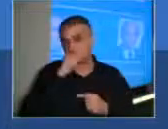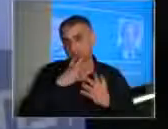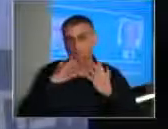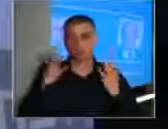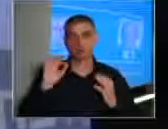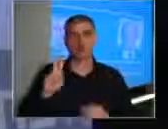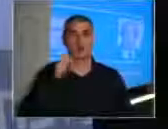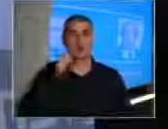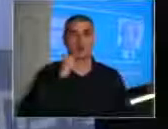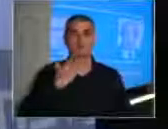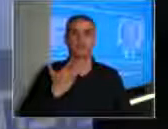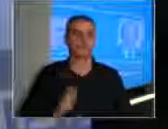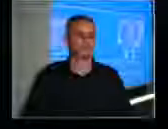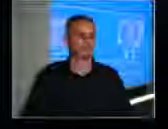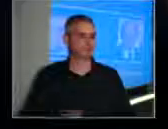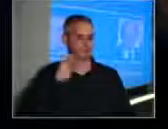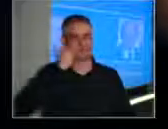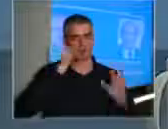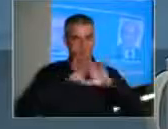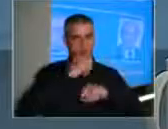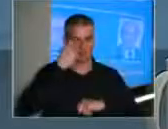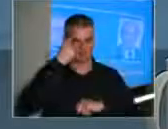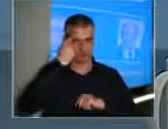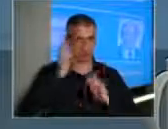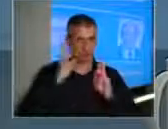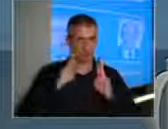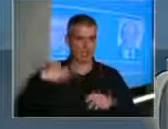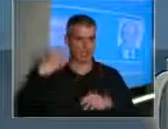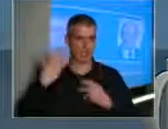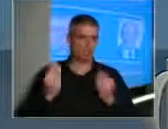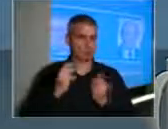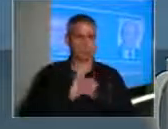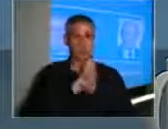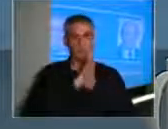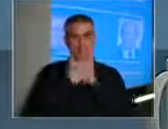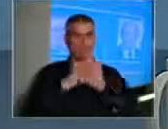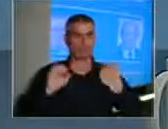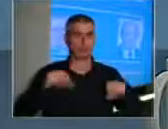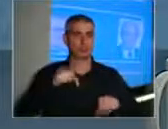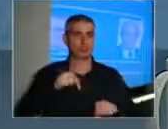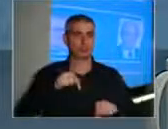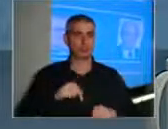של כחול לבן. מחר בלילה, אתה חושב שיש אפשרות לאיזה מהפך שלטוני פה?